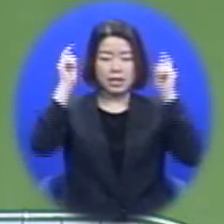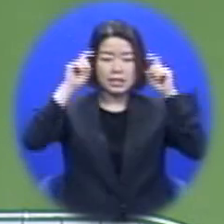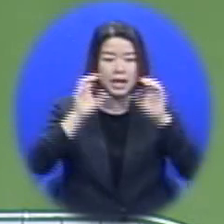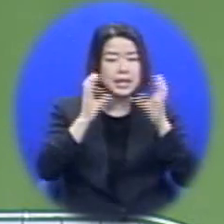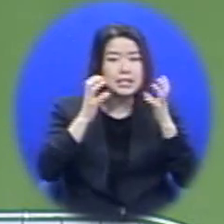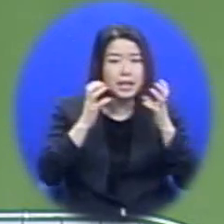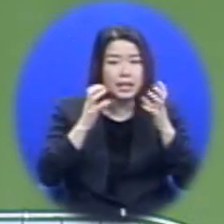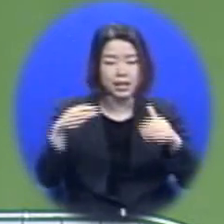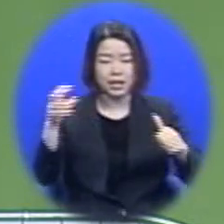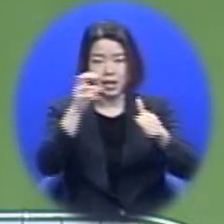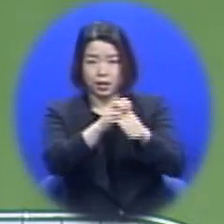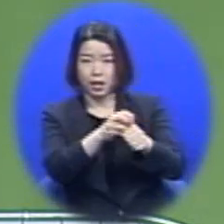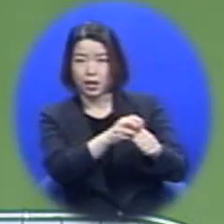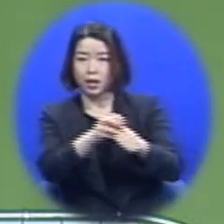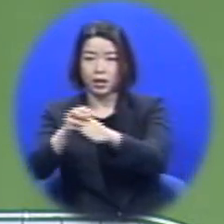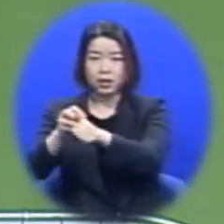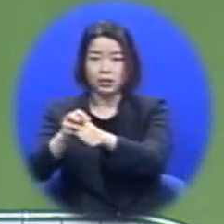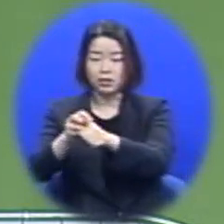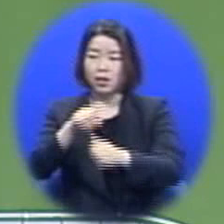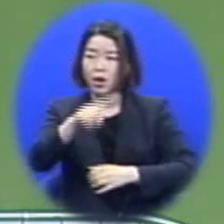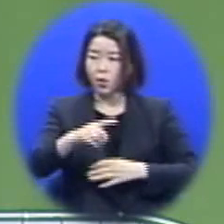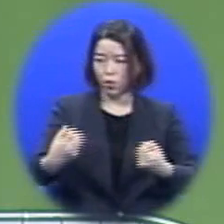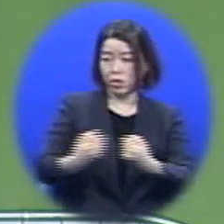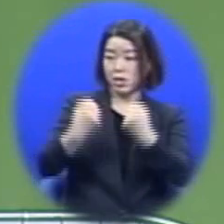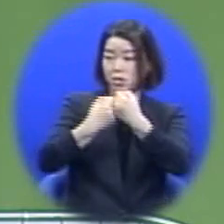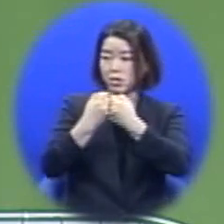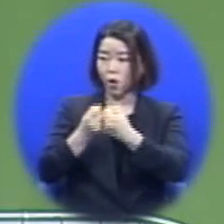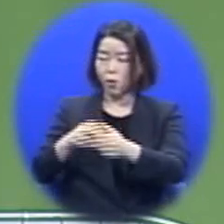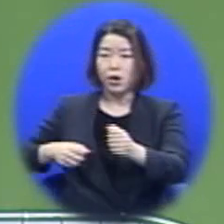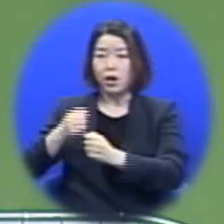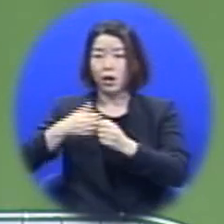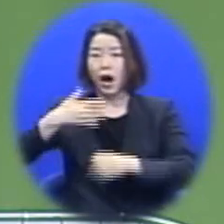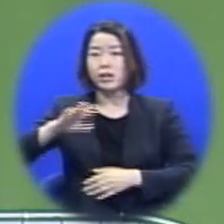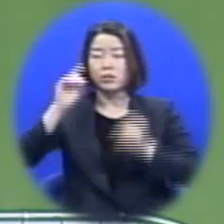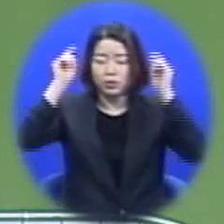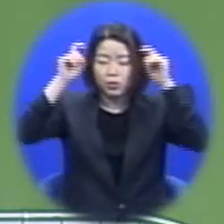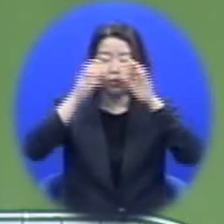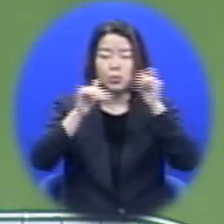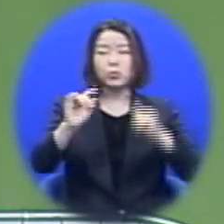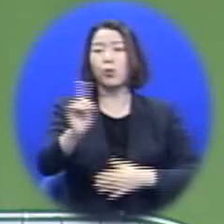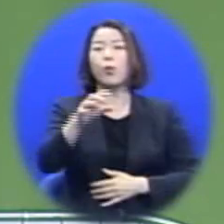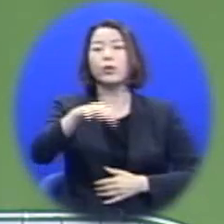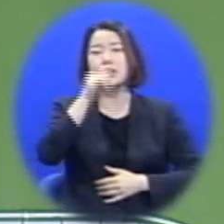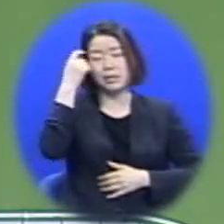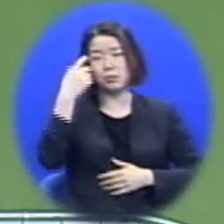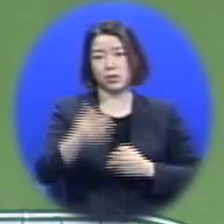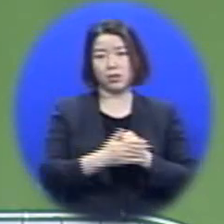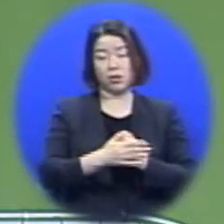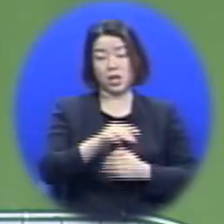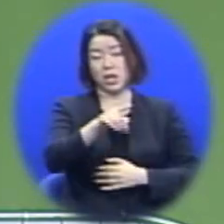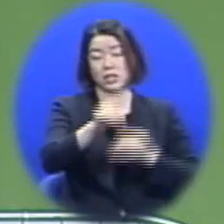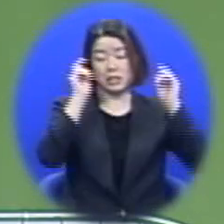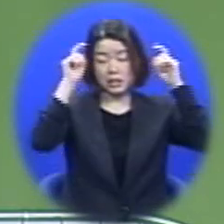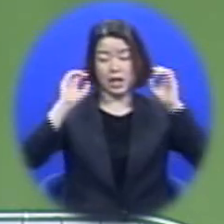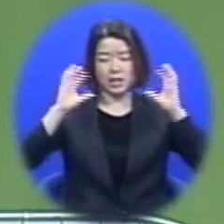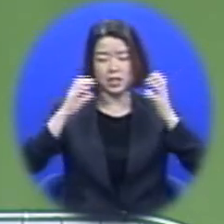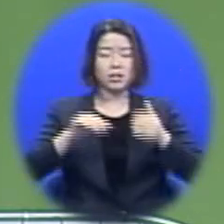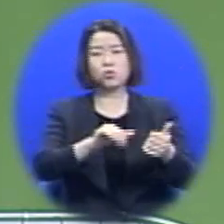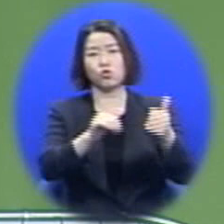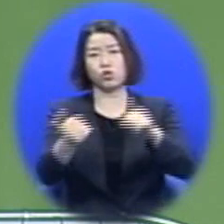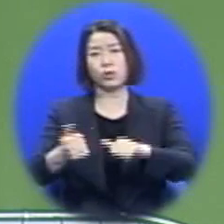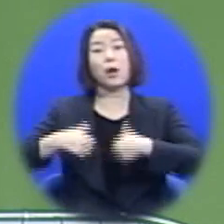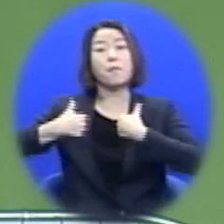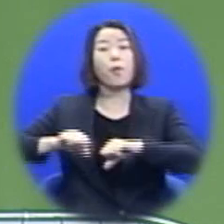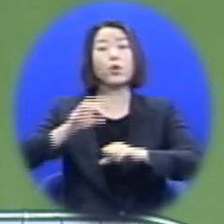그 사자와 곰에게 달려드는 이런 목동이 어디 있습니까? 그냥 그 새끼는 죽은 거죠. 양새끼